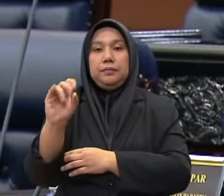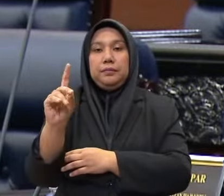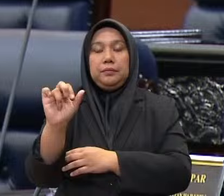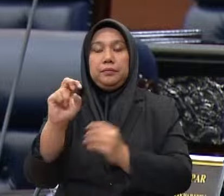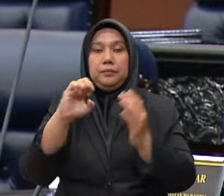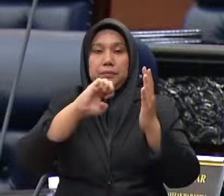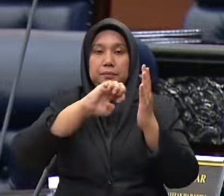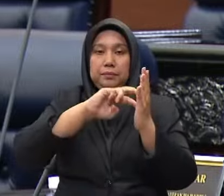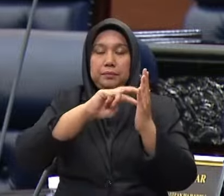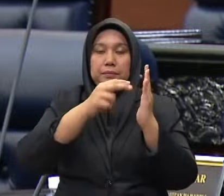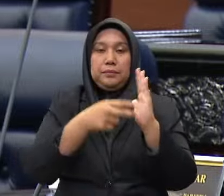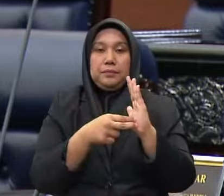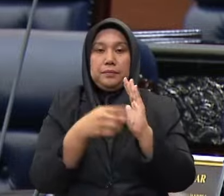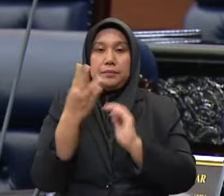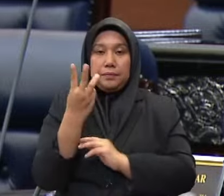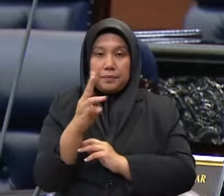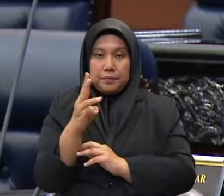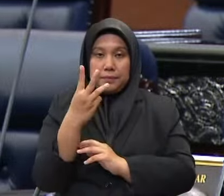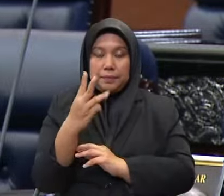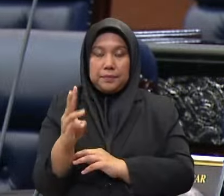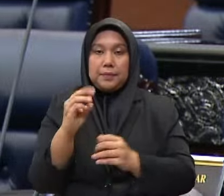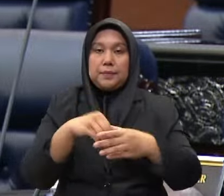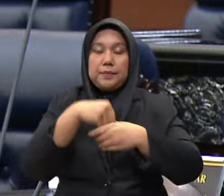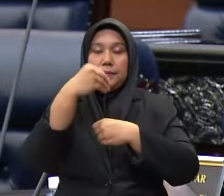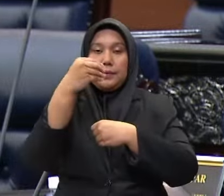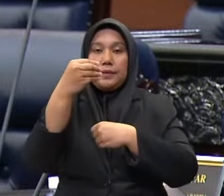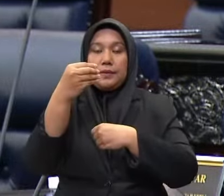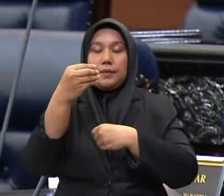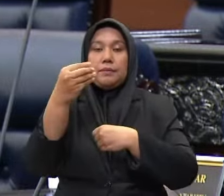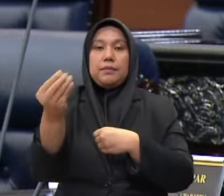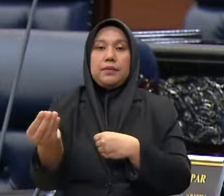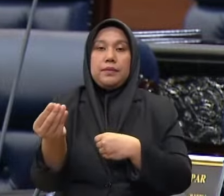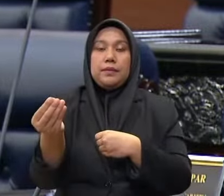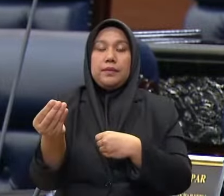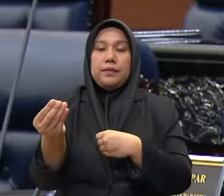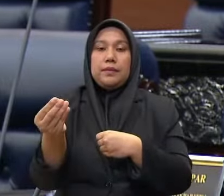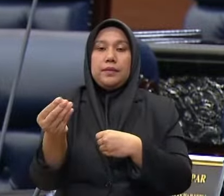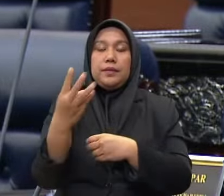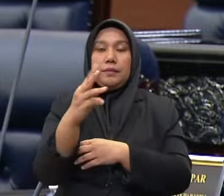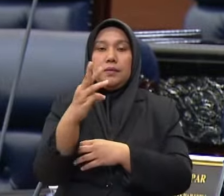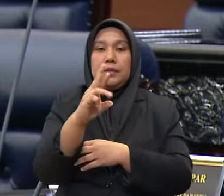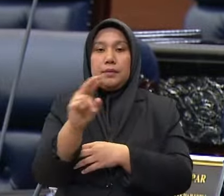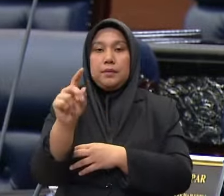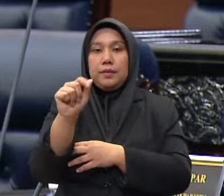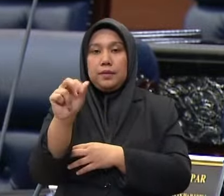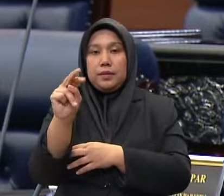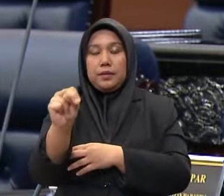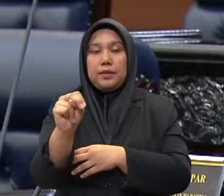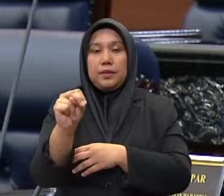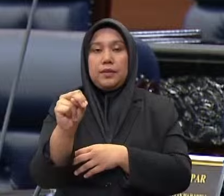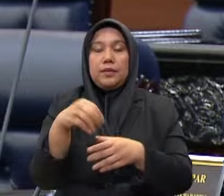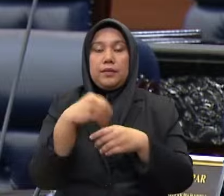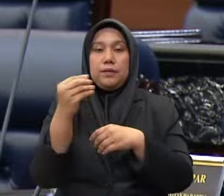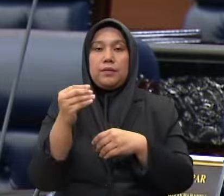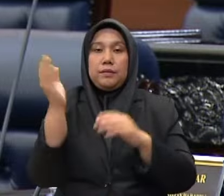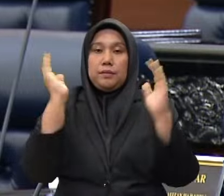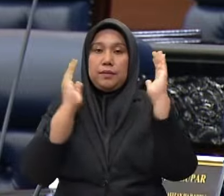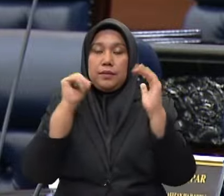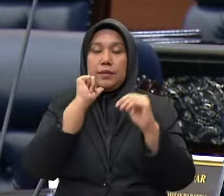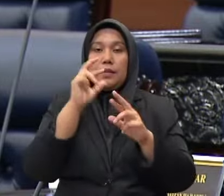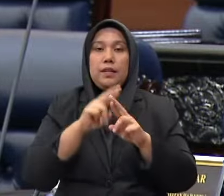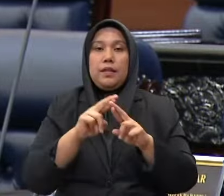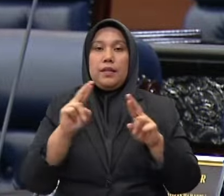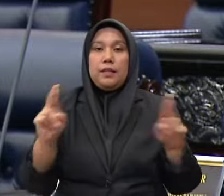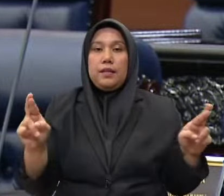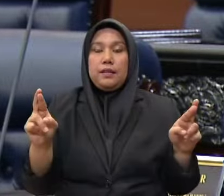bermaksud 16 r000 pengeluaran 16000 Tan pengeluaran Malaysia adalah secara tidak Rasmi atau lebih Teruk